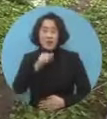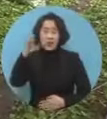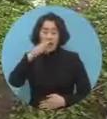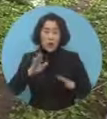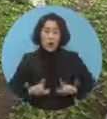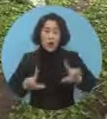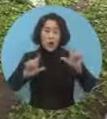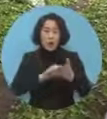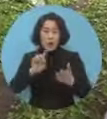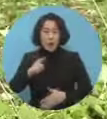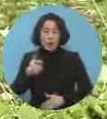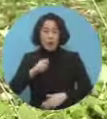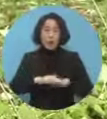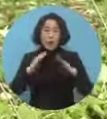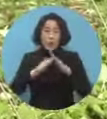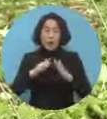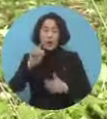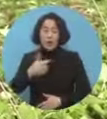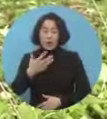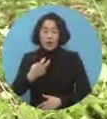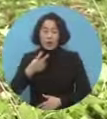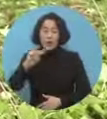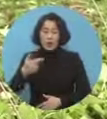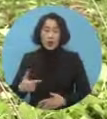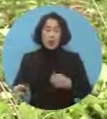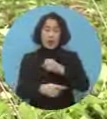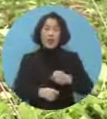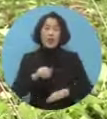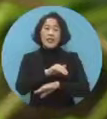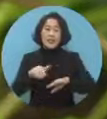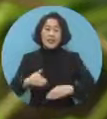광양은 올해 150여 농가가 682톤을 수확할 예정입니다.